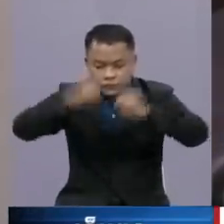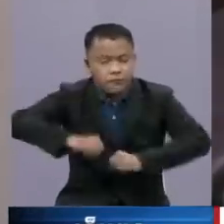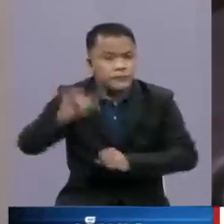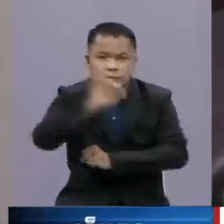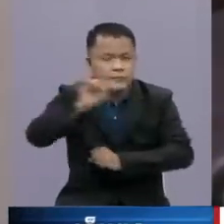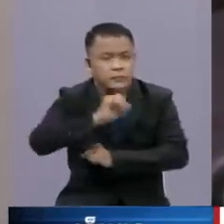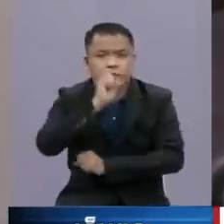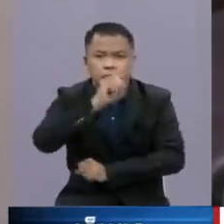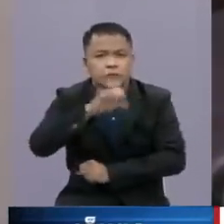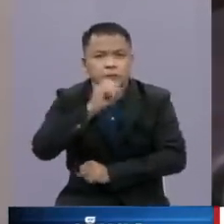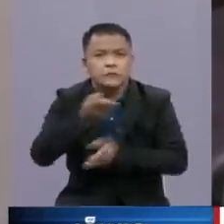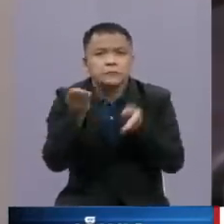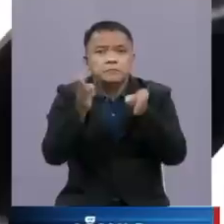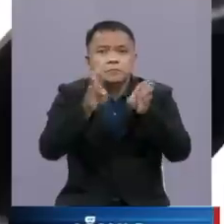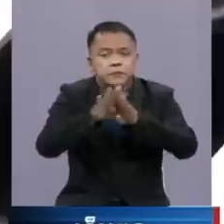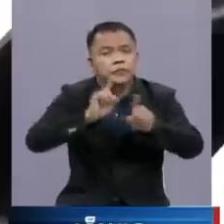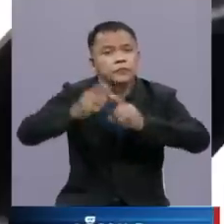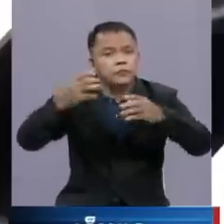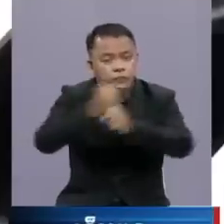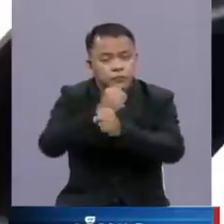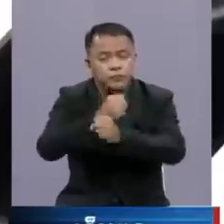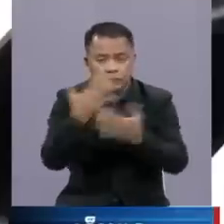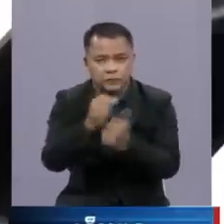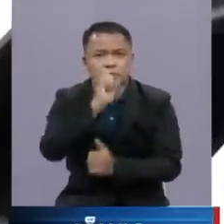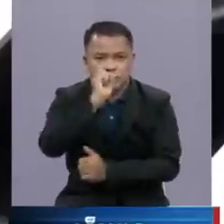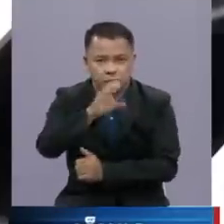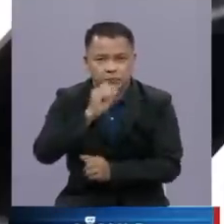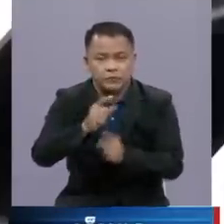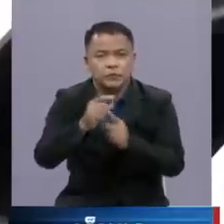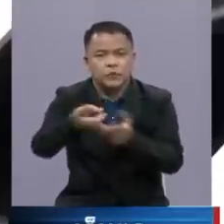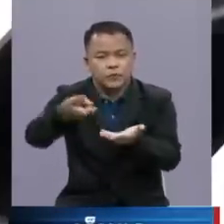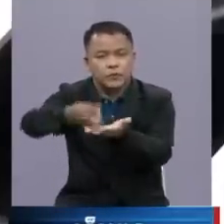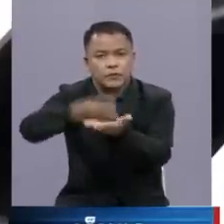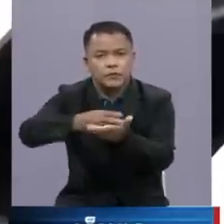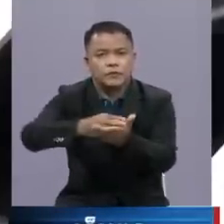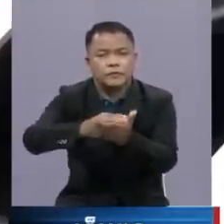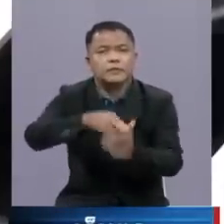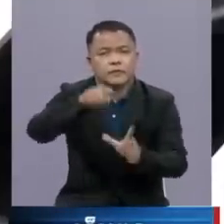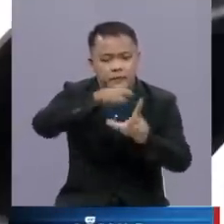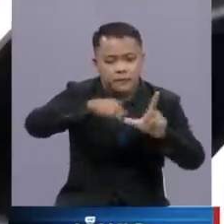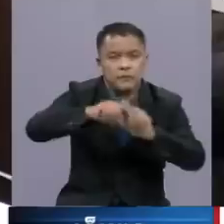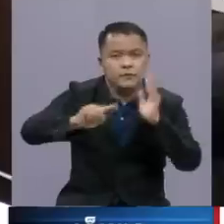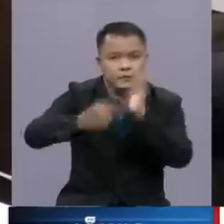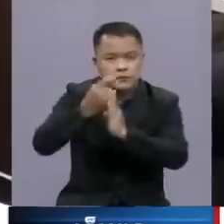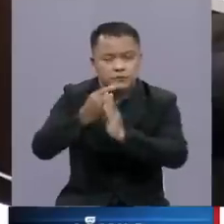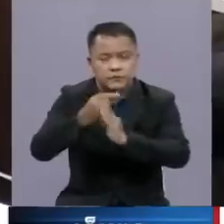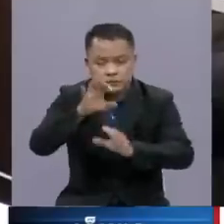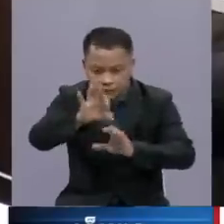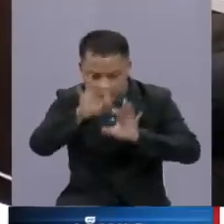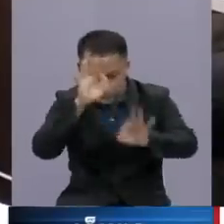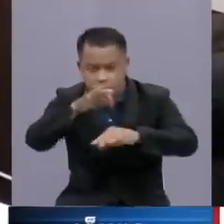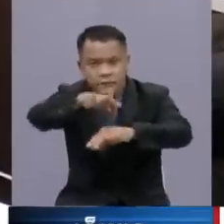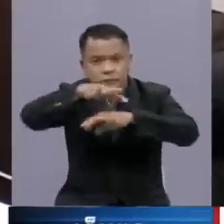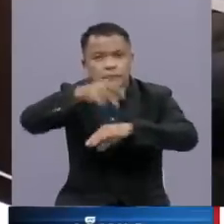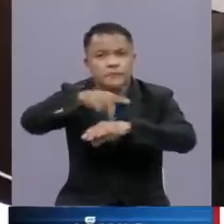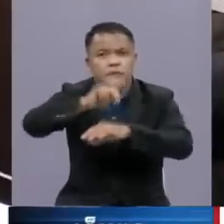ก็ยังบอกไม่ได้ว่าปิดดีลแล้วหรือไม่แต่ตอนนี้ต้องบอกเลยว่าวาระของก้าวไกลเขาก็เริ่มที่จะคัดตัวผู้ดำรงตำ